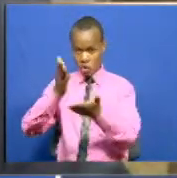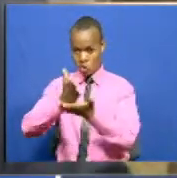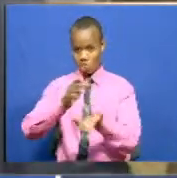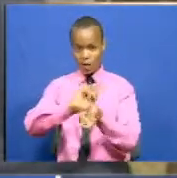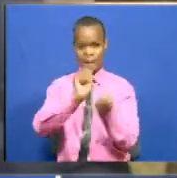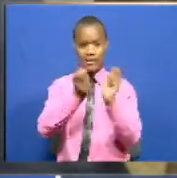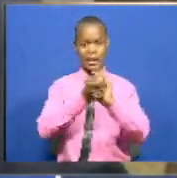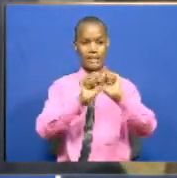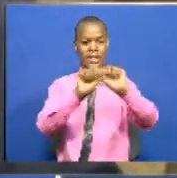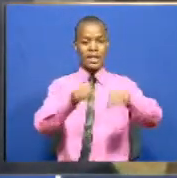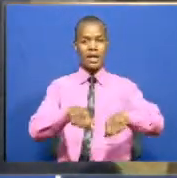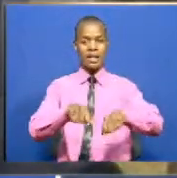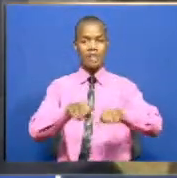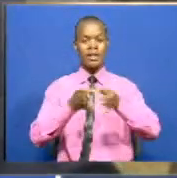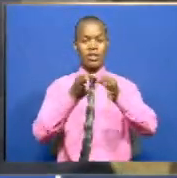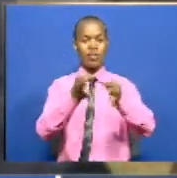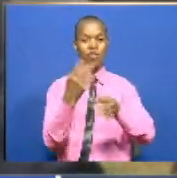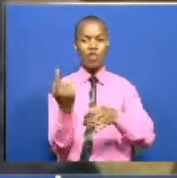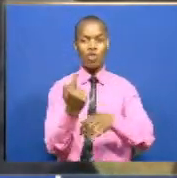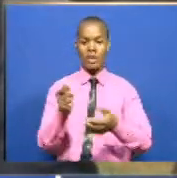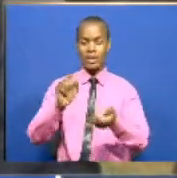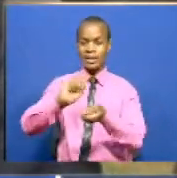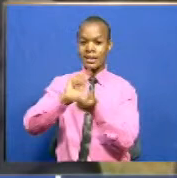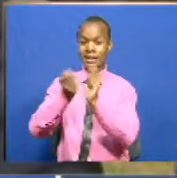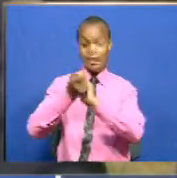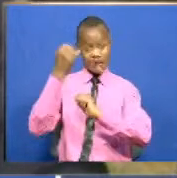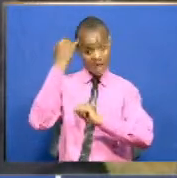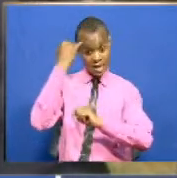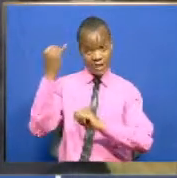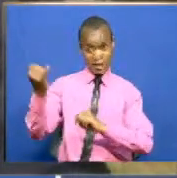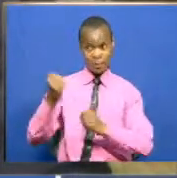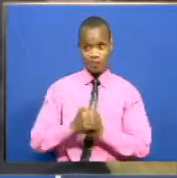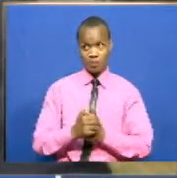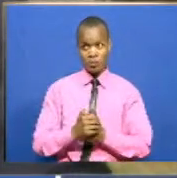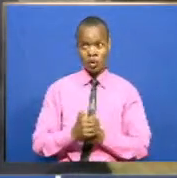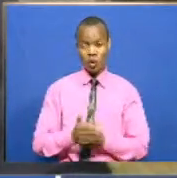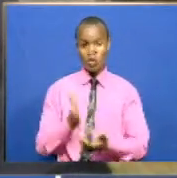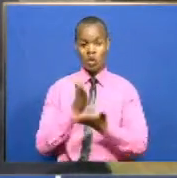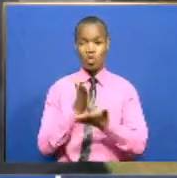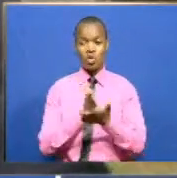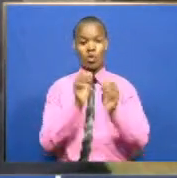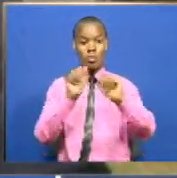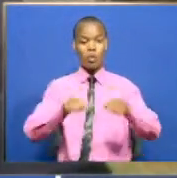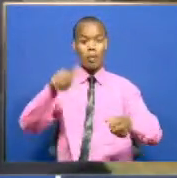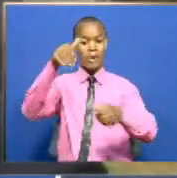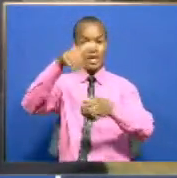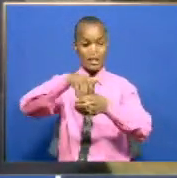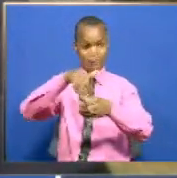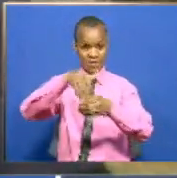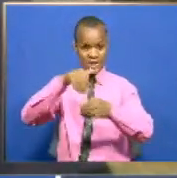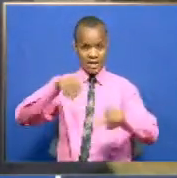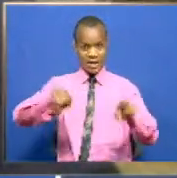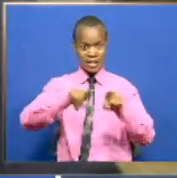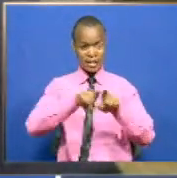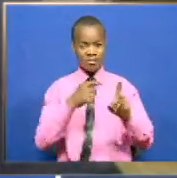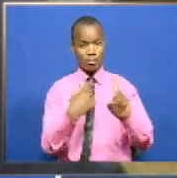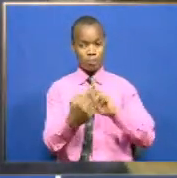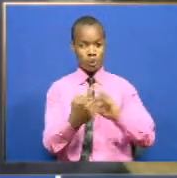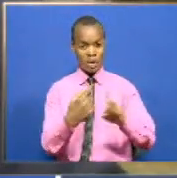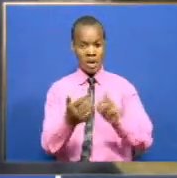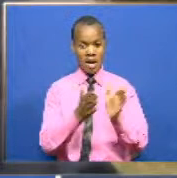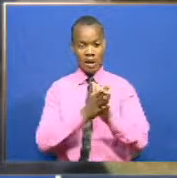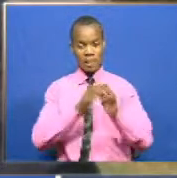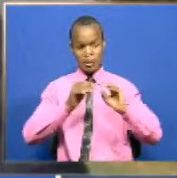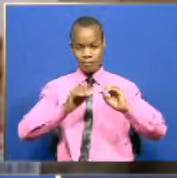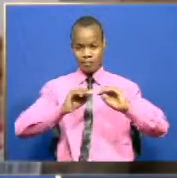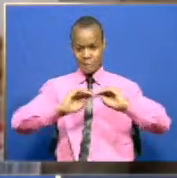ile mindset igeuke. Kwa hivyo nafikiri tutajaribu kuwekeza sana katika extension na katika kuzungumza na kuelimisha